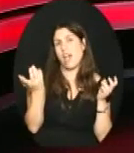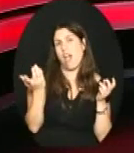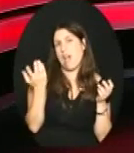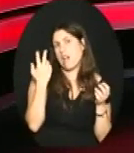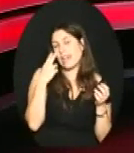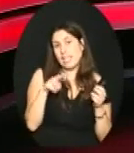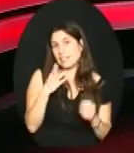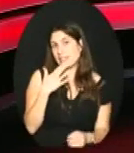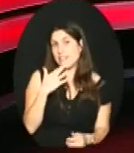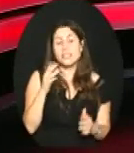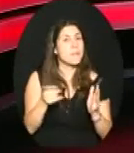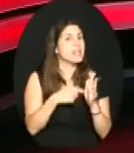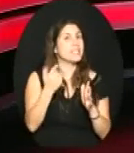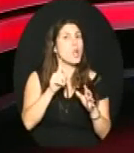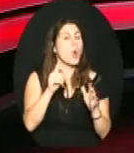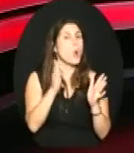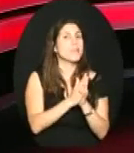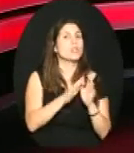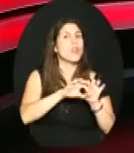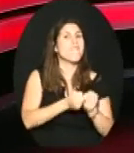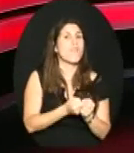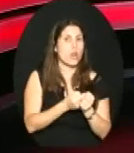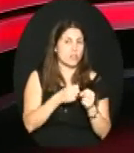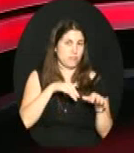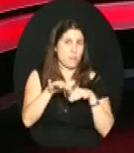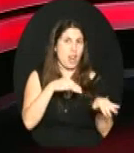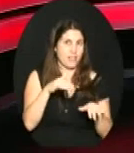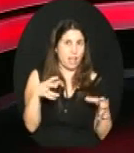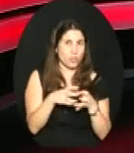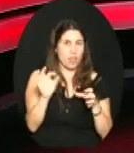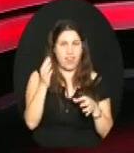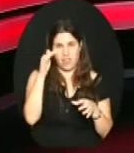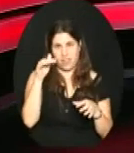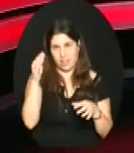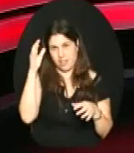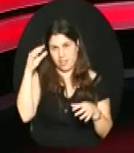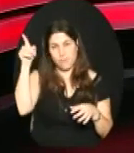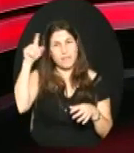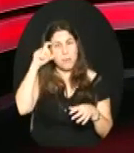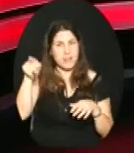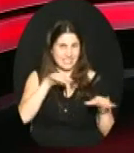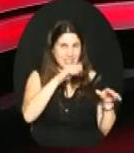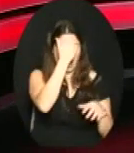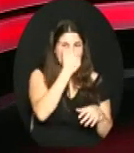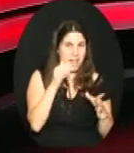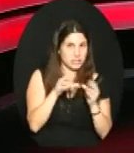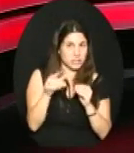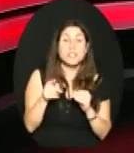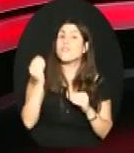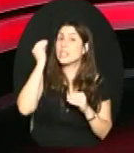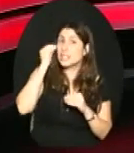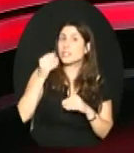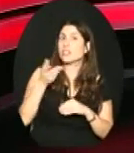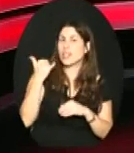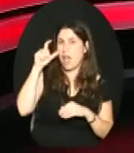לכן הם לא קראו לפרק את ממשלת האחדות חמאס פתח. כן, ובהקשר הזה נזכיר את אבו מאזן, שהיה בינו לבין ישראל